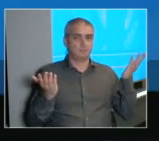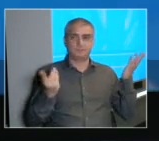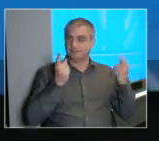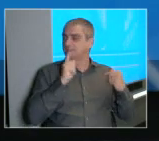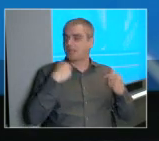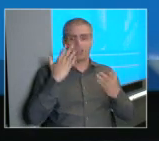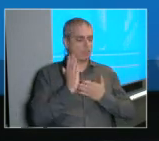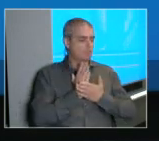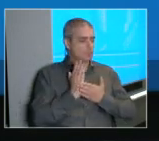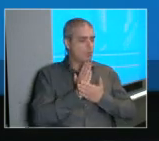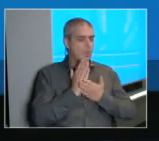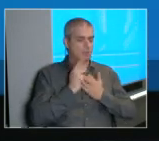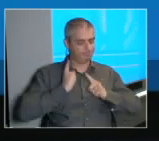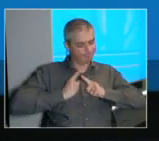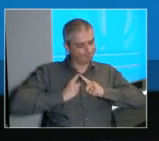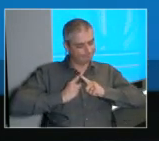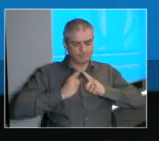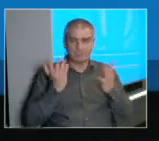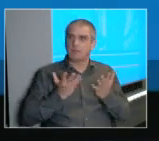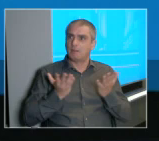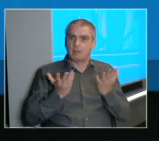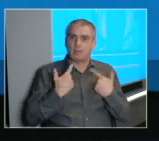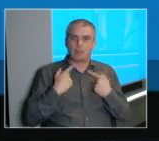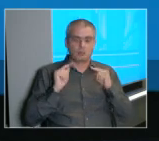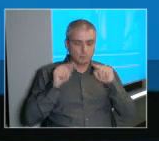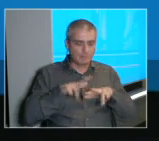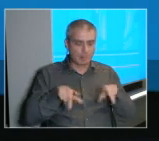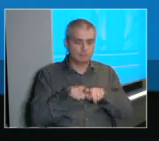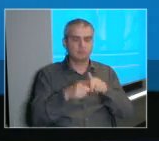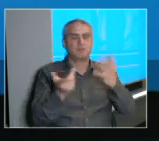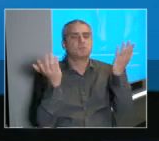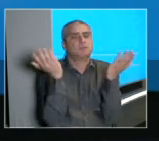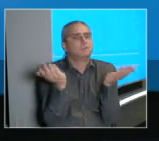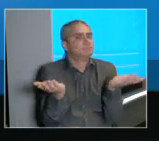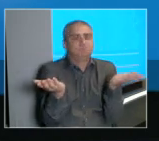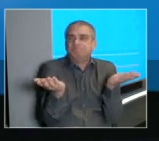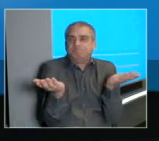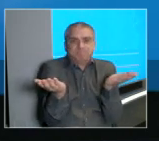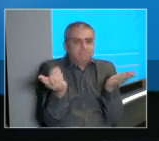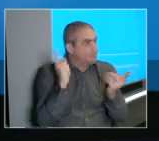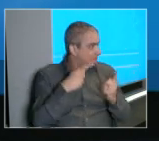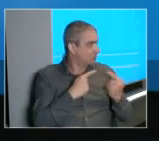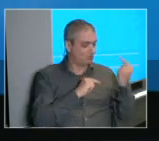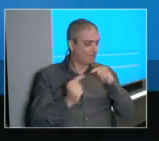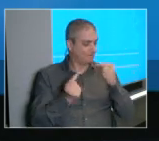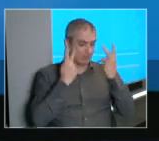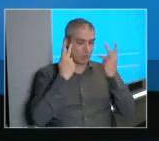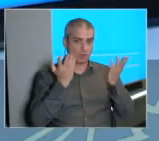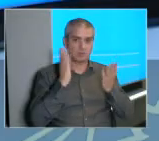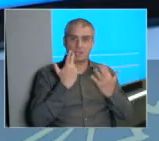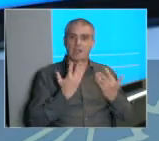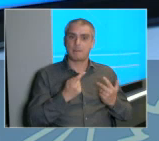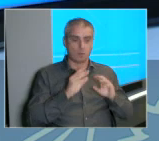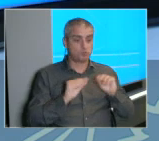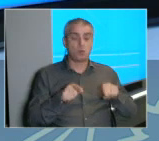שאמורה להיות ארוחה, מתוקתקת, איך אנחנו כל פעם מגיעים למקומות האלה? ויש שם ויכוח עקרוני, עד